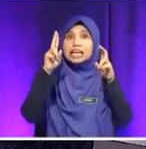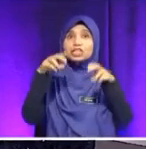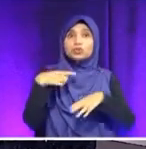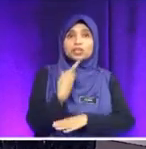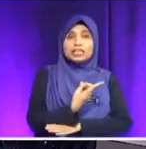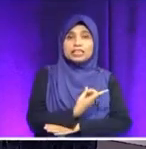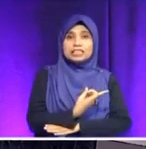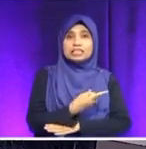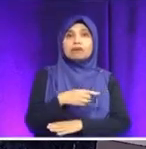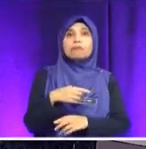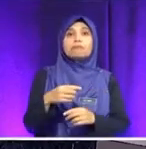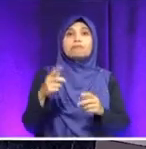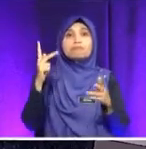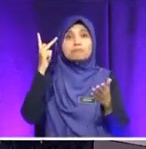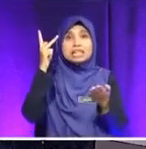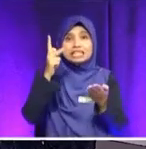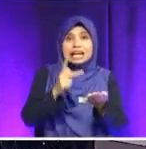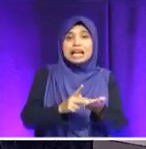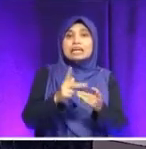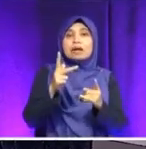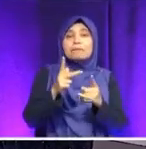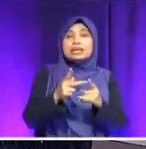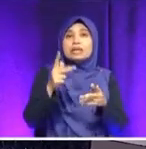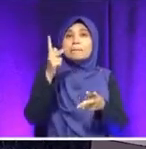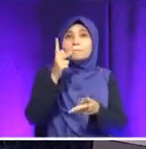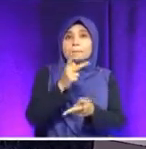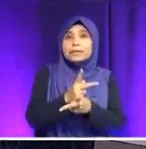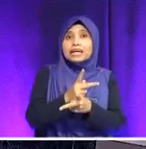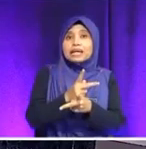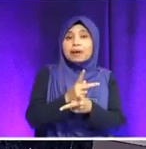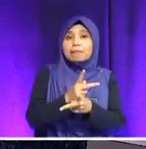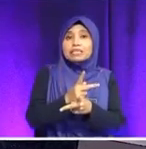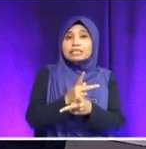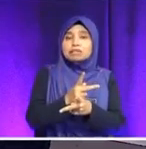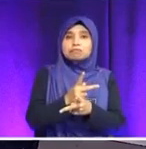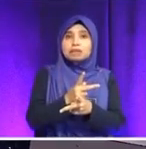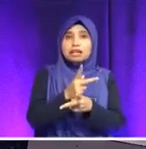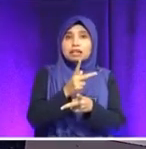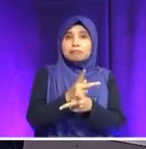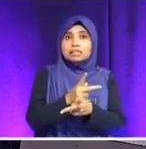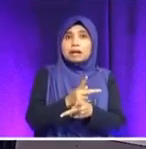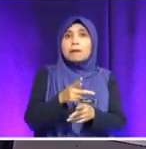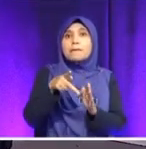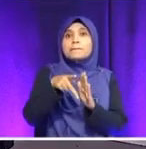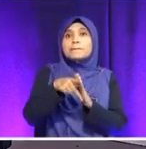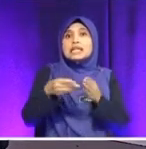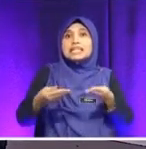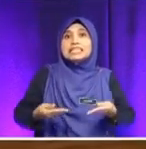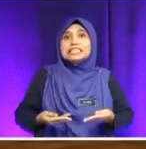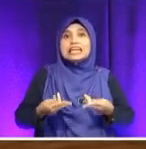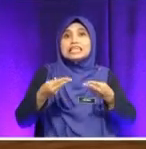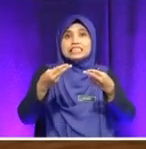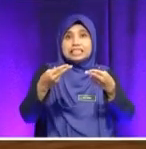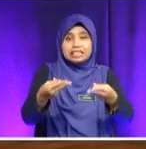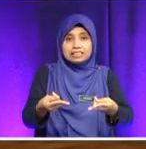punya modul adalah pengenalan kepada perkhidmatan penyajian. Okey, untuk standard kandungan, dalam modul ini kita akan